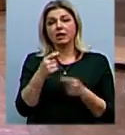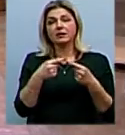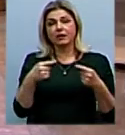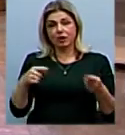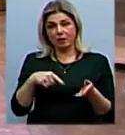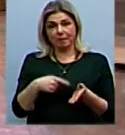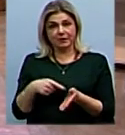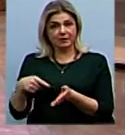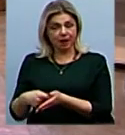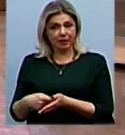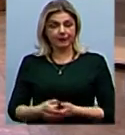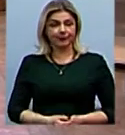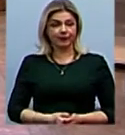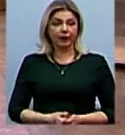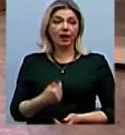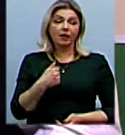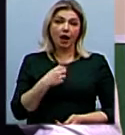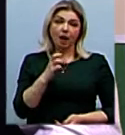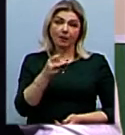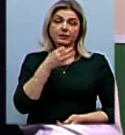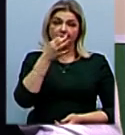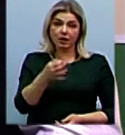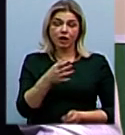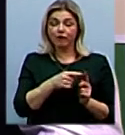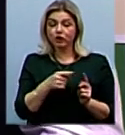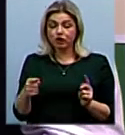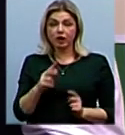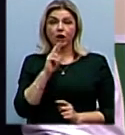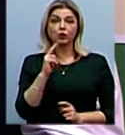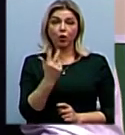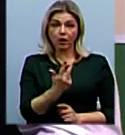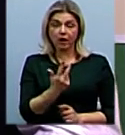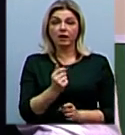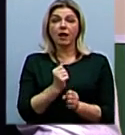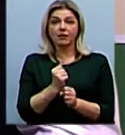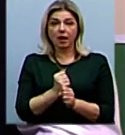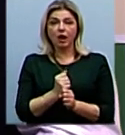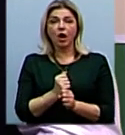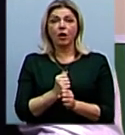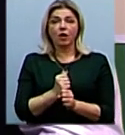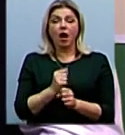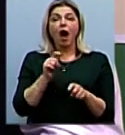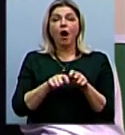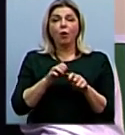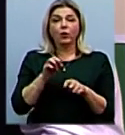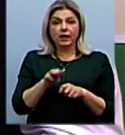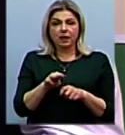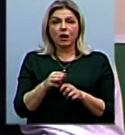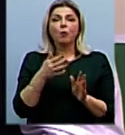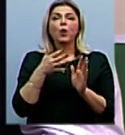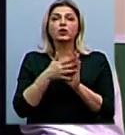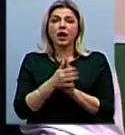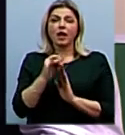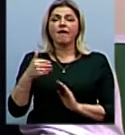основними? Ну, я б сказав, що ми в течение 3 років ми проводили общественный аудит прозрачности и